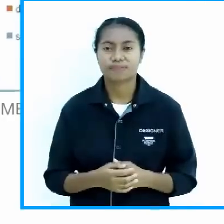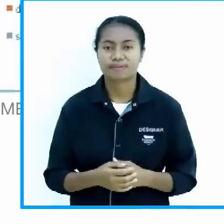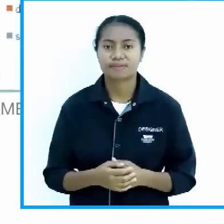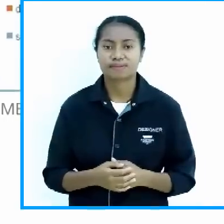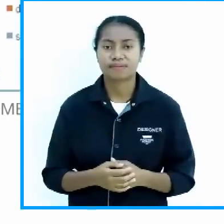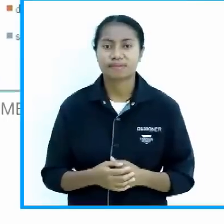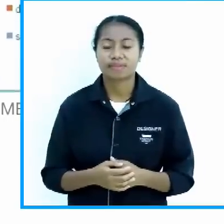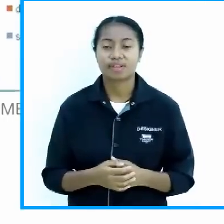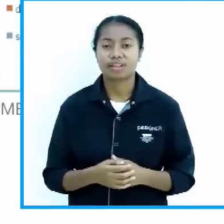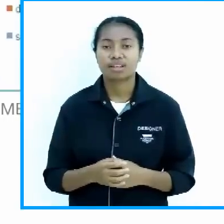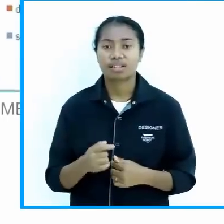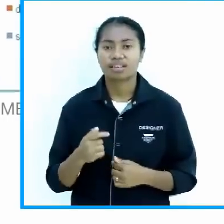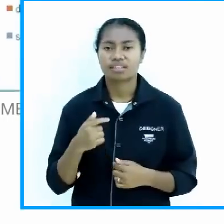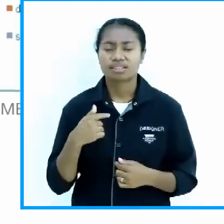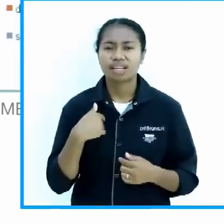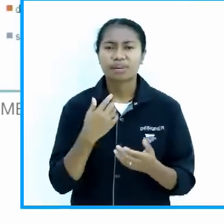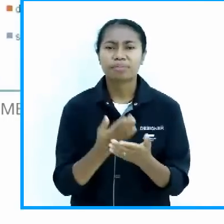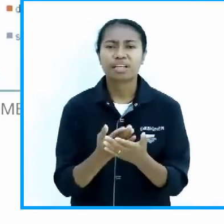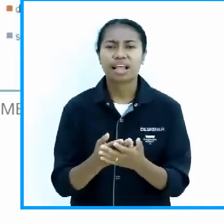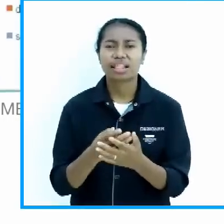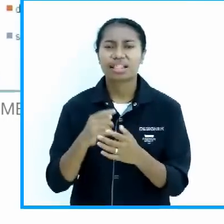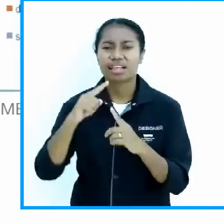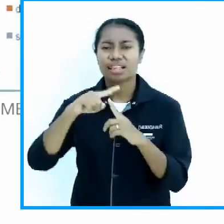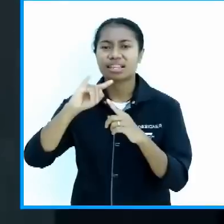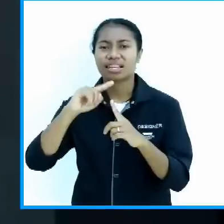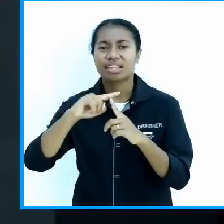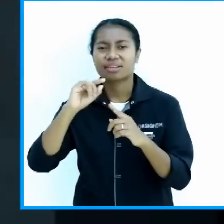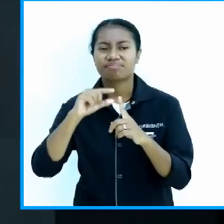Saya berikan kutipan dari salah satu buku yang saya baca, dia bilang begini.